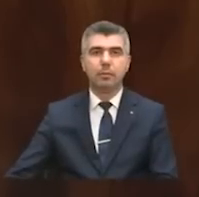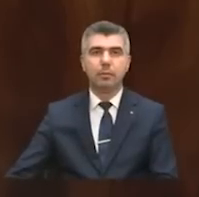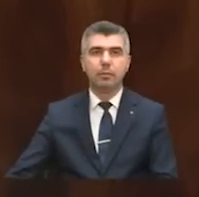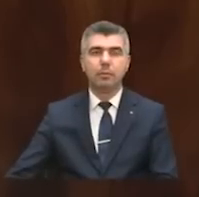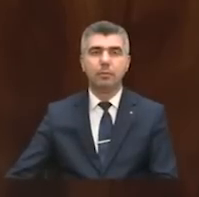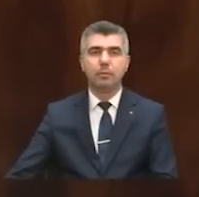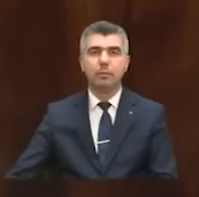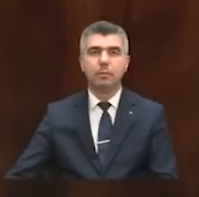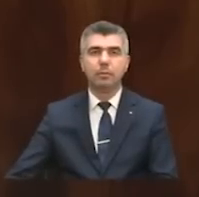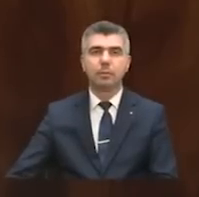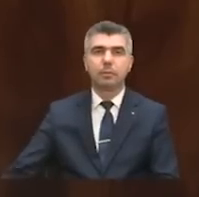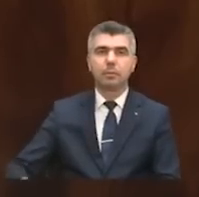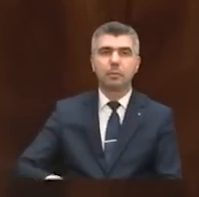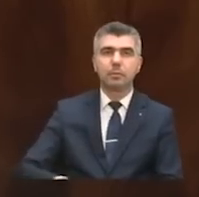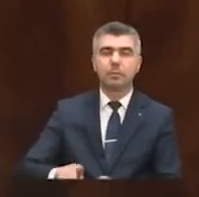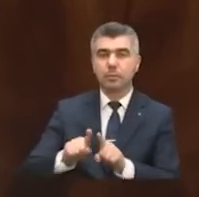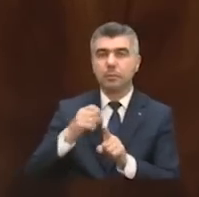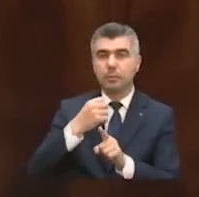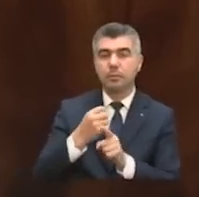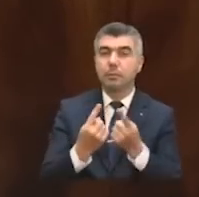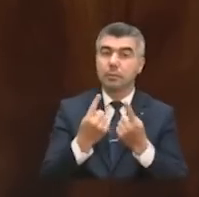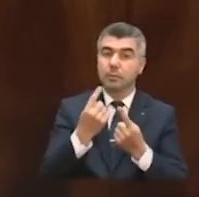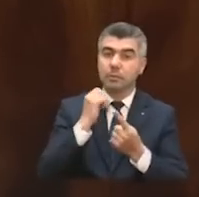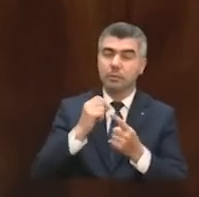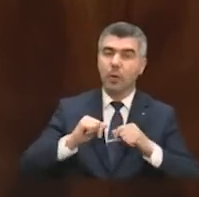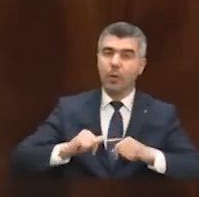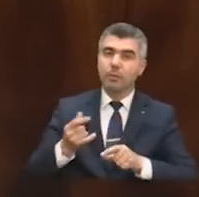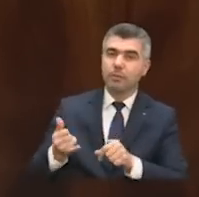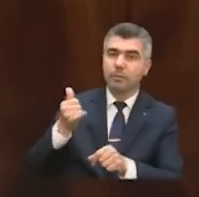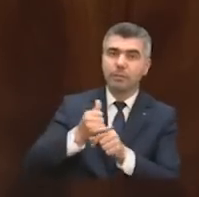شنو؟ زعما تكونوا انتوما؟ الشيطان،